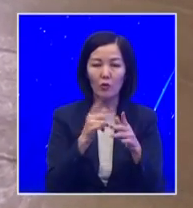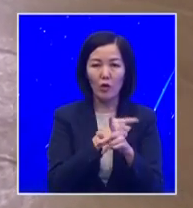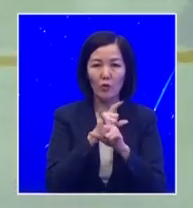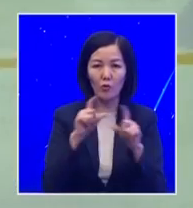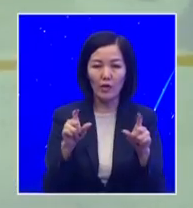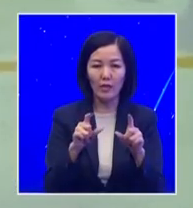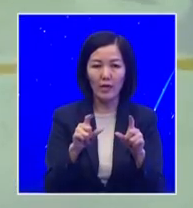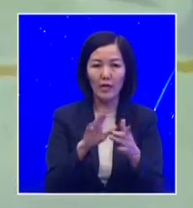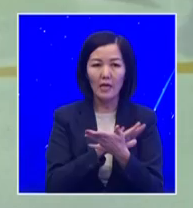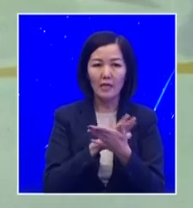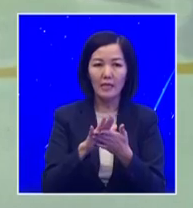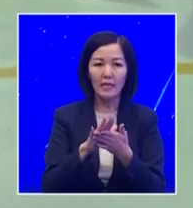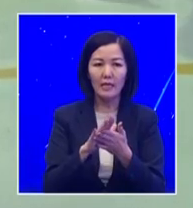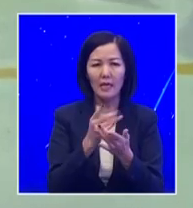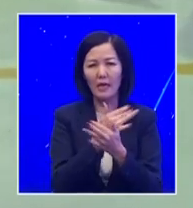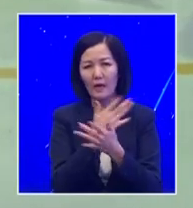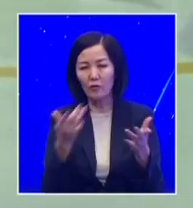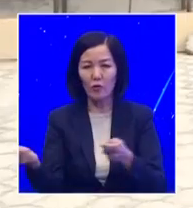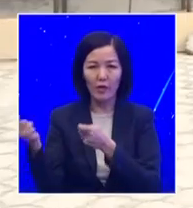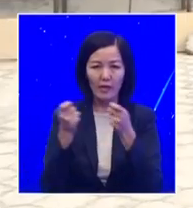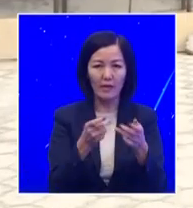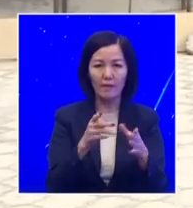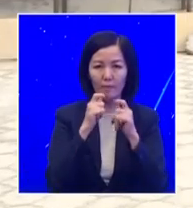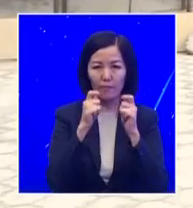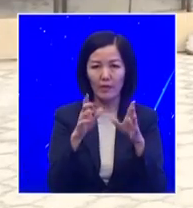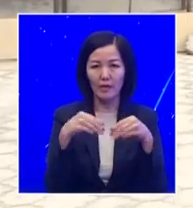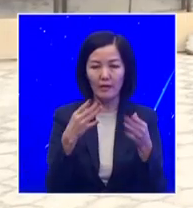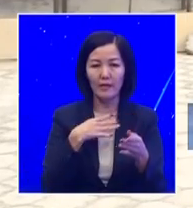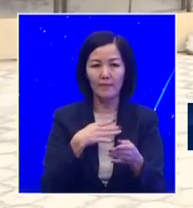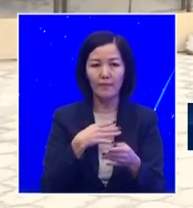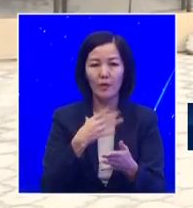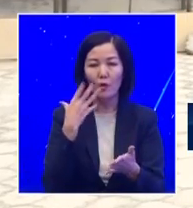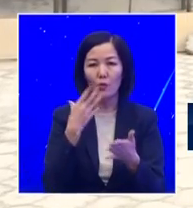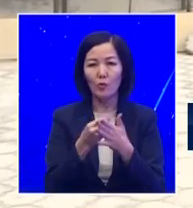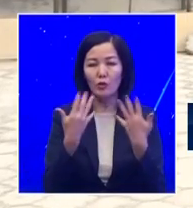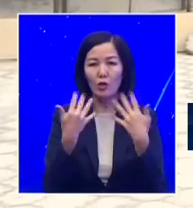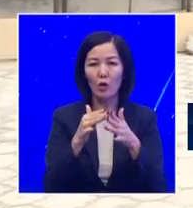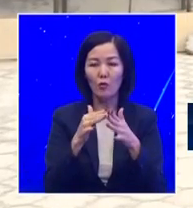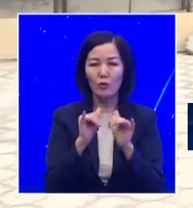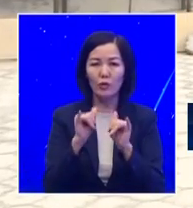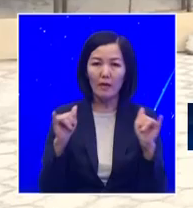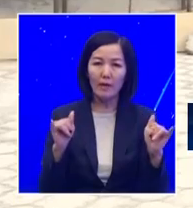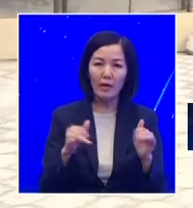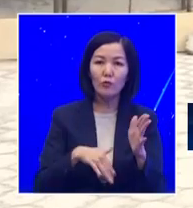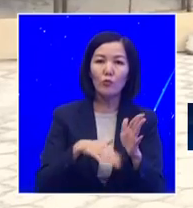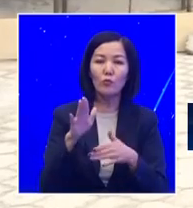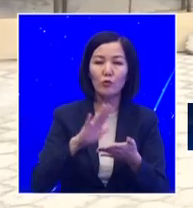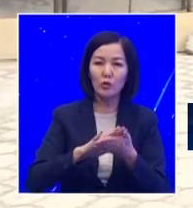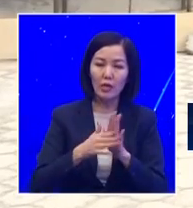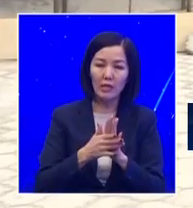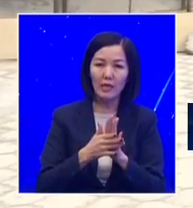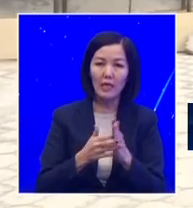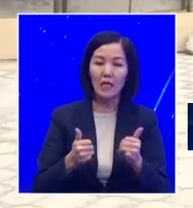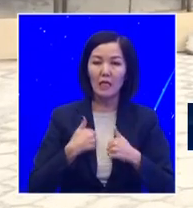да санитарлық құрал жабдықтар жеткізілген. Әркім өзінің ауылын гүлдегенін, өзінің ауылының жақсы болғанын қалайды